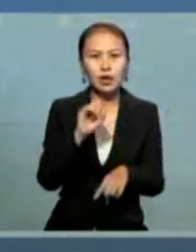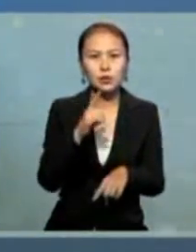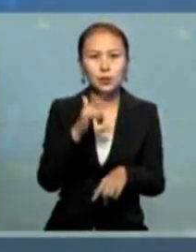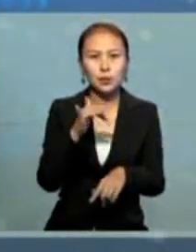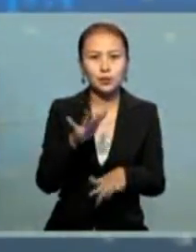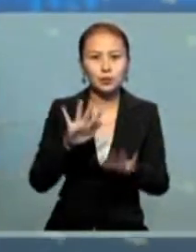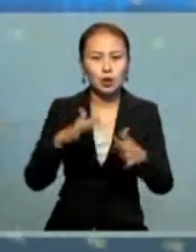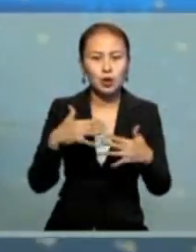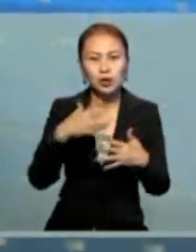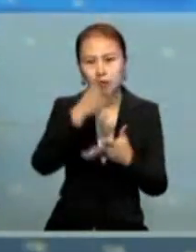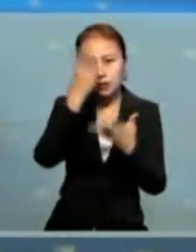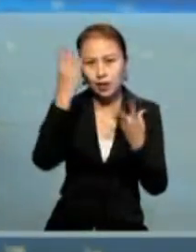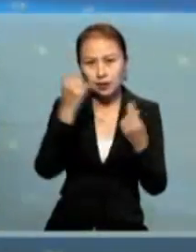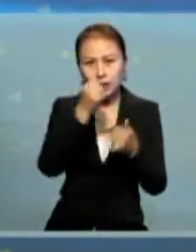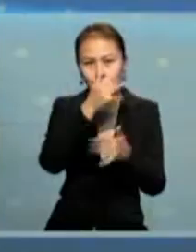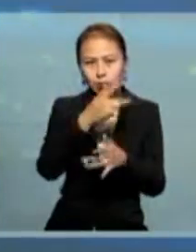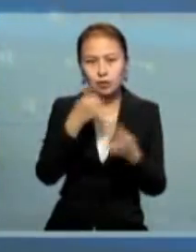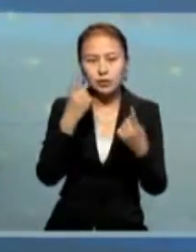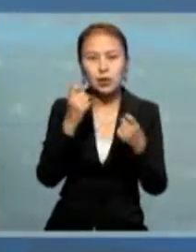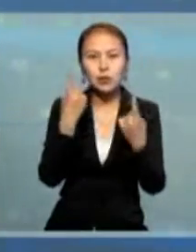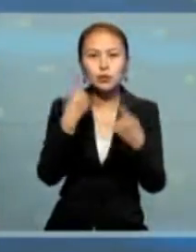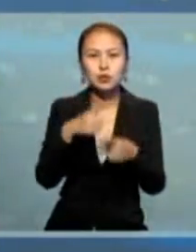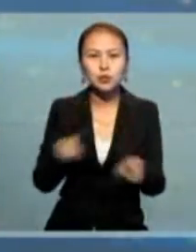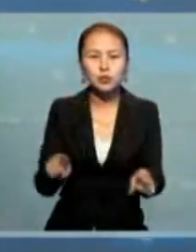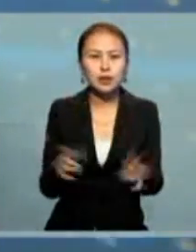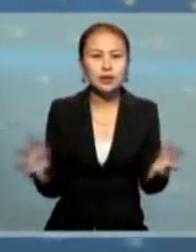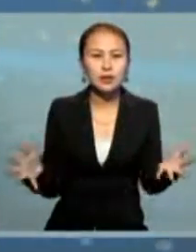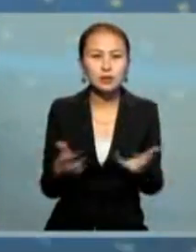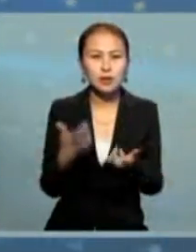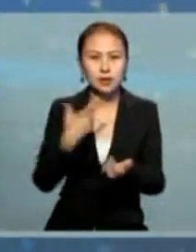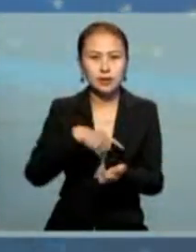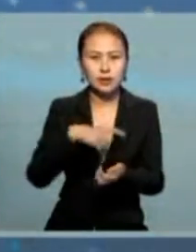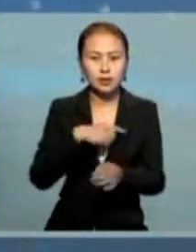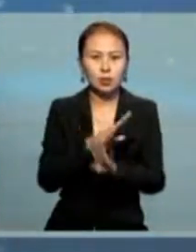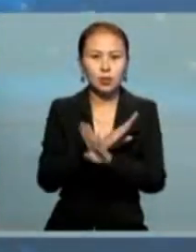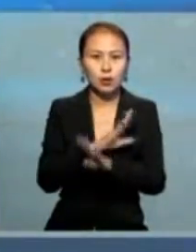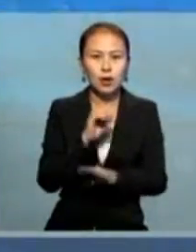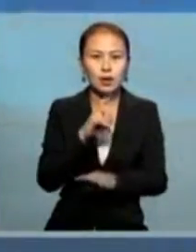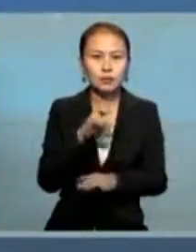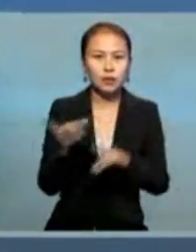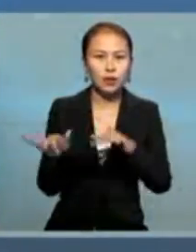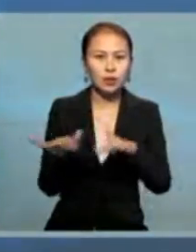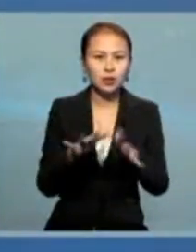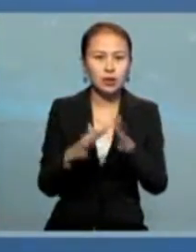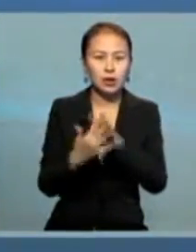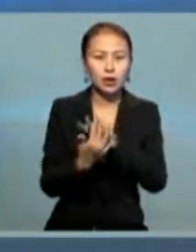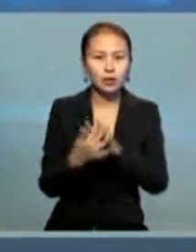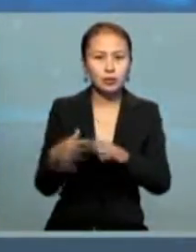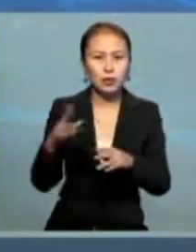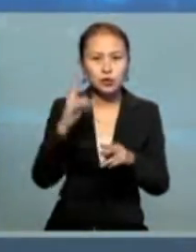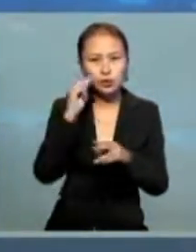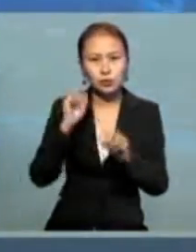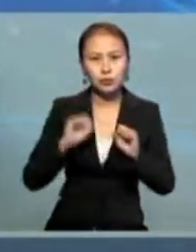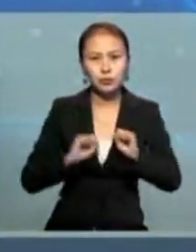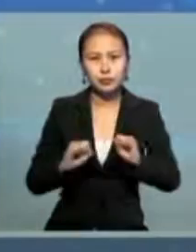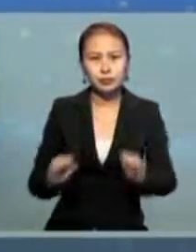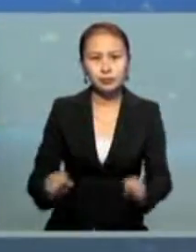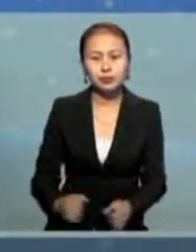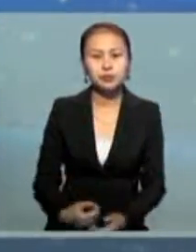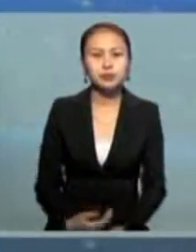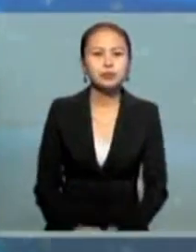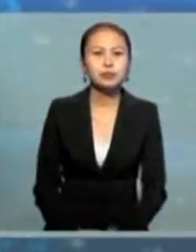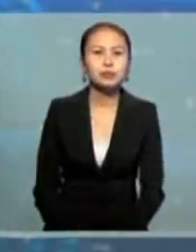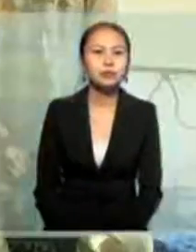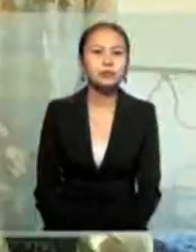бұл оқиғаны ұмыталар емес. Өзгелер үшін өлімге бастыққан марқұм Асылбектің бұл әрекетін ауылдастары батырлыққа балап отыр.